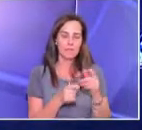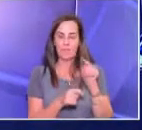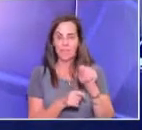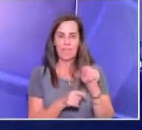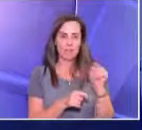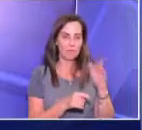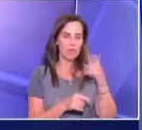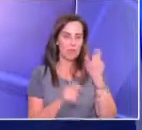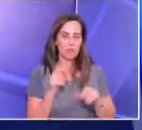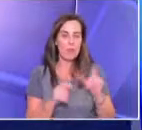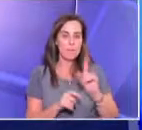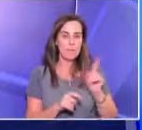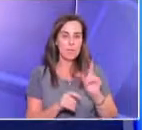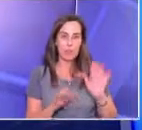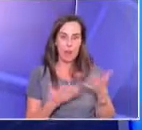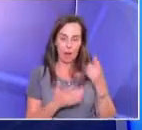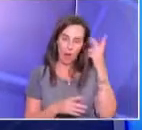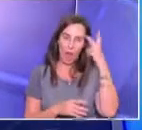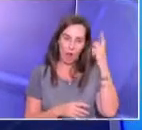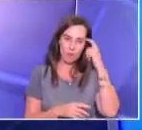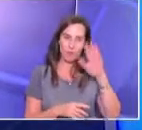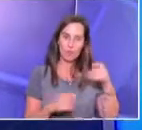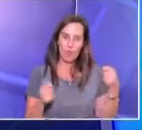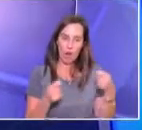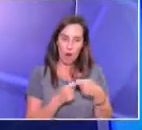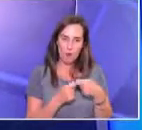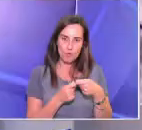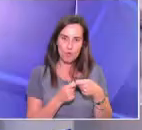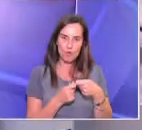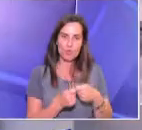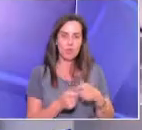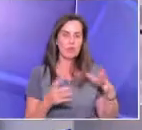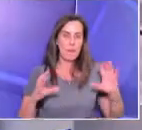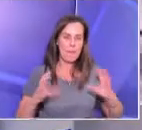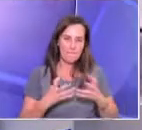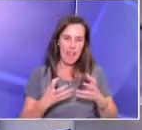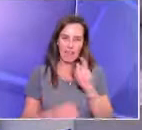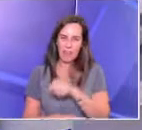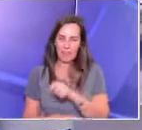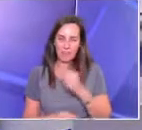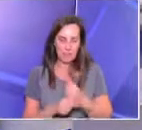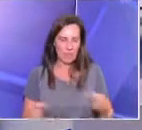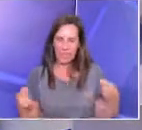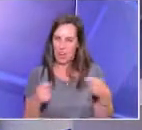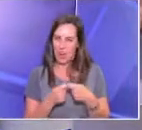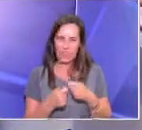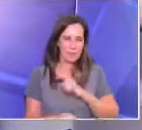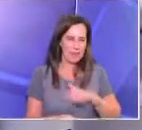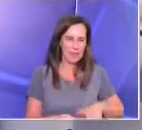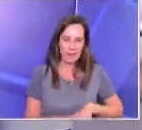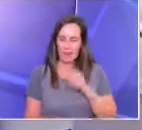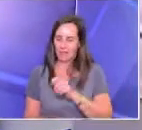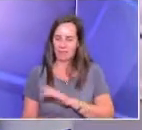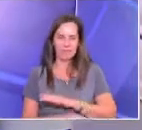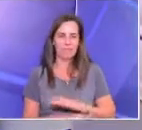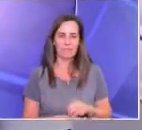אחרת של תושבי הערים, ומי שממהר להסיק מסקנות לגבי הדבר הזה של התחזקות מפלגות והדבר הזה, ועושה את הקשר בין הבחירות המוניציפליות